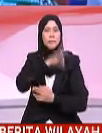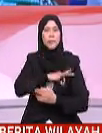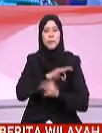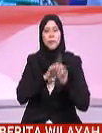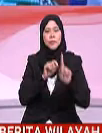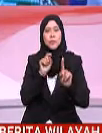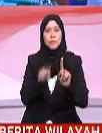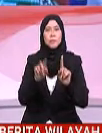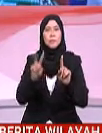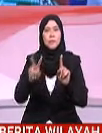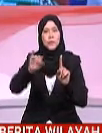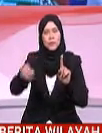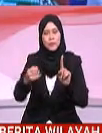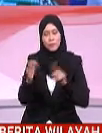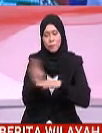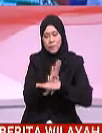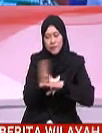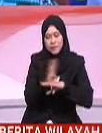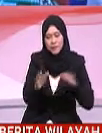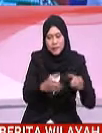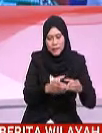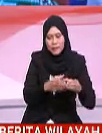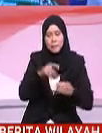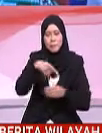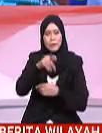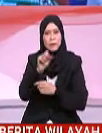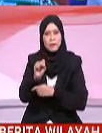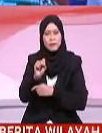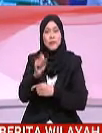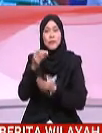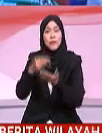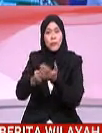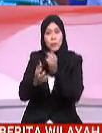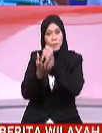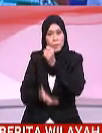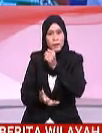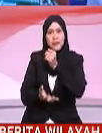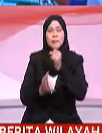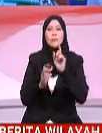1.2 juta perusahaan kecil dan sederhana PKS dengan peruntukan